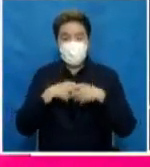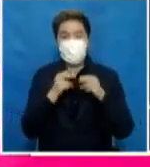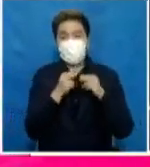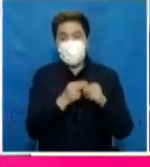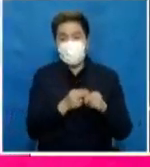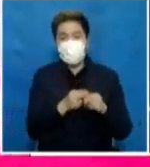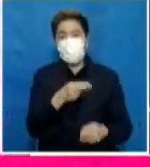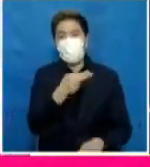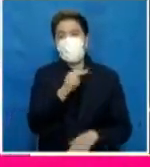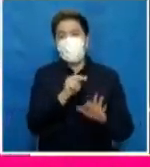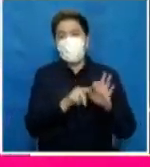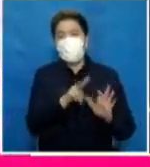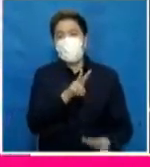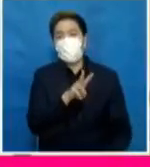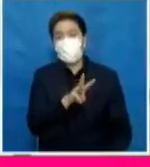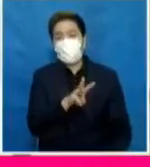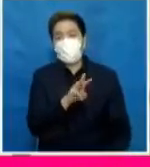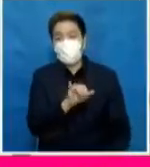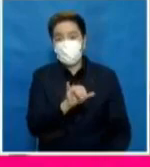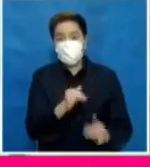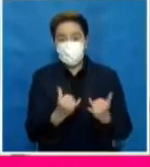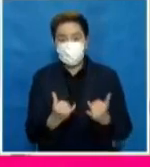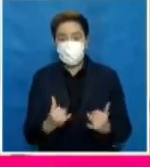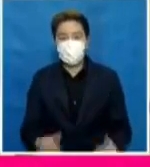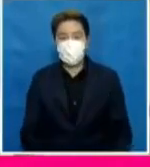ติหลักหน่วย